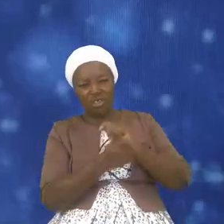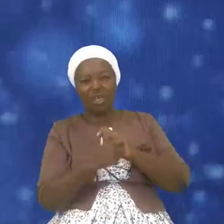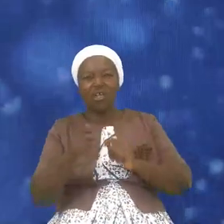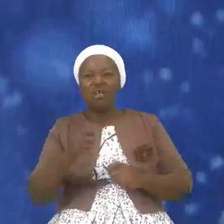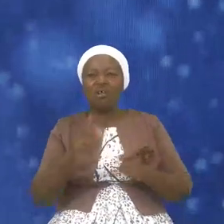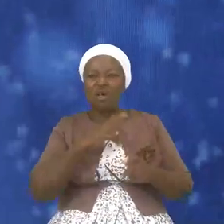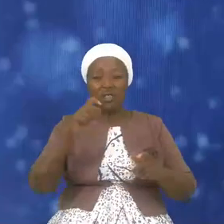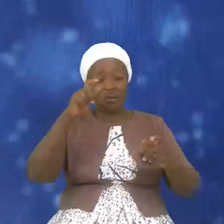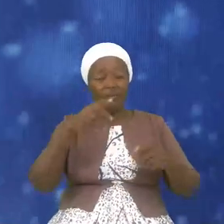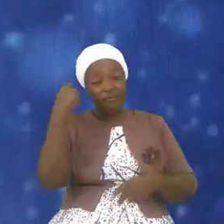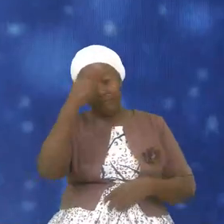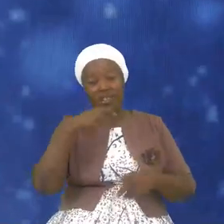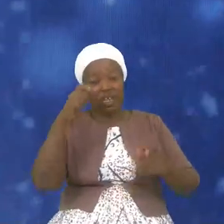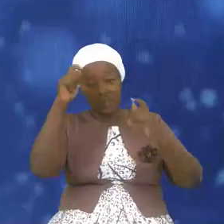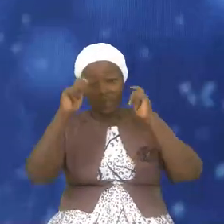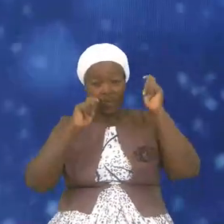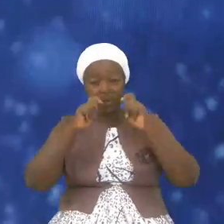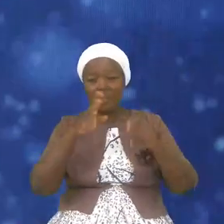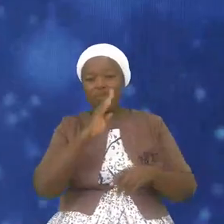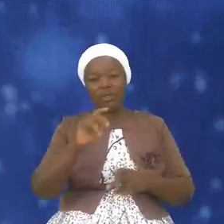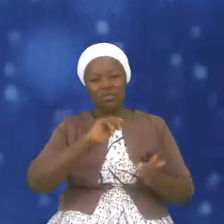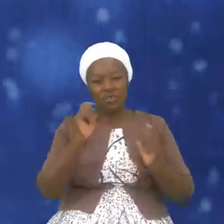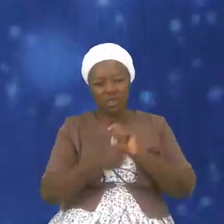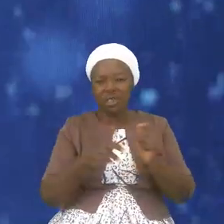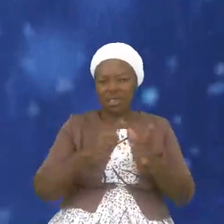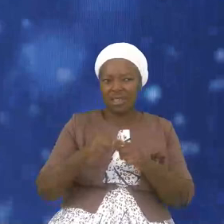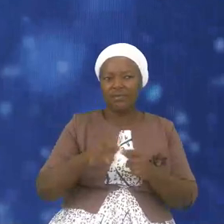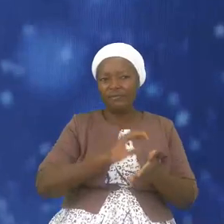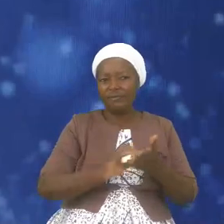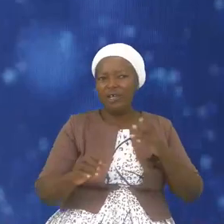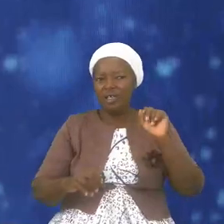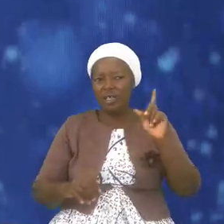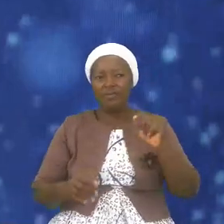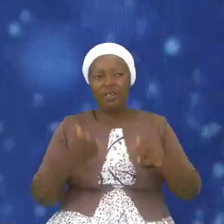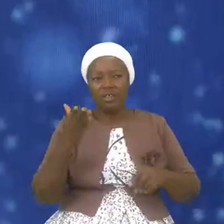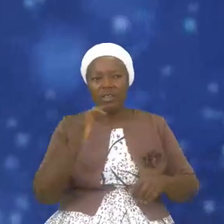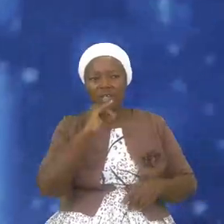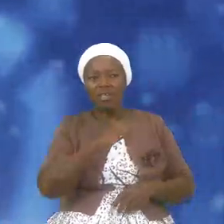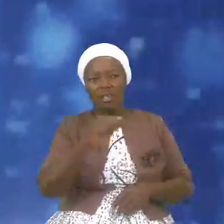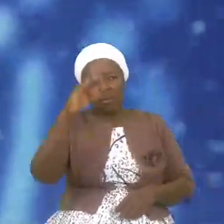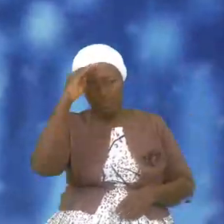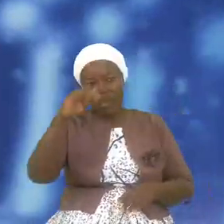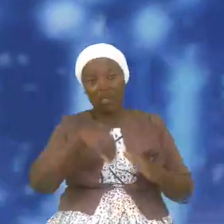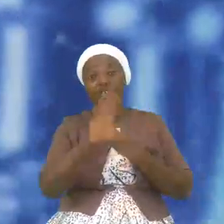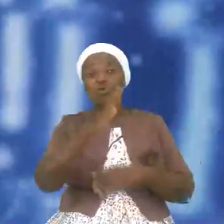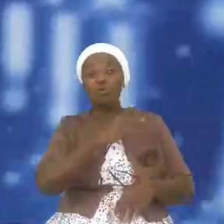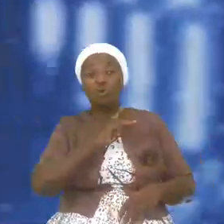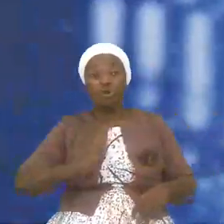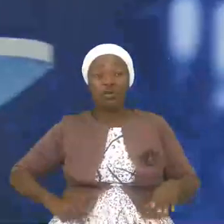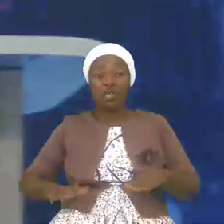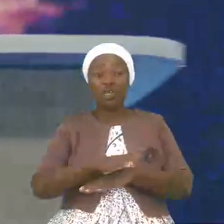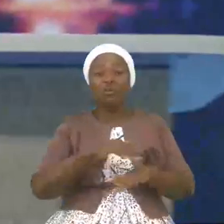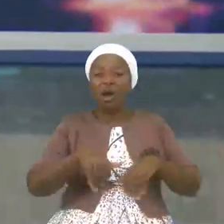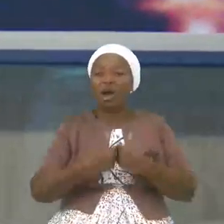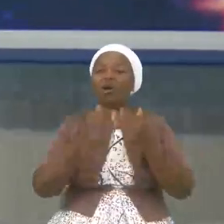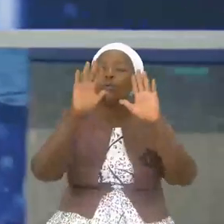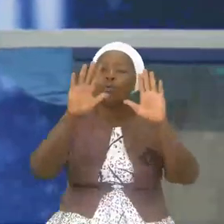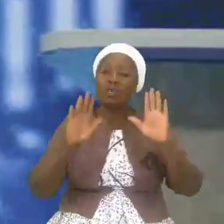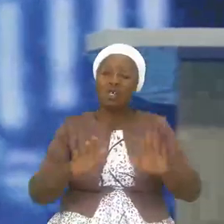11. Verset 11, il y a dans ton royaume un homme qui a, oh, ce serait